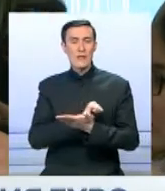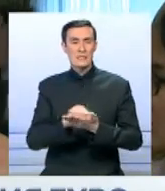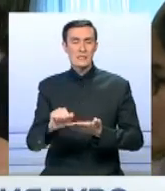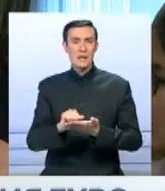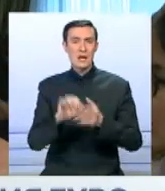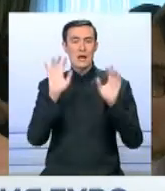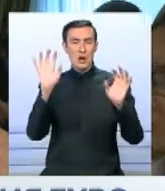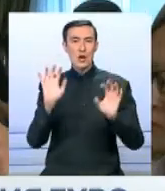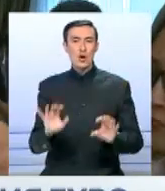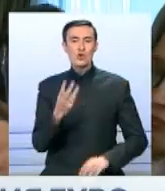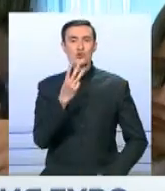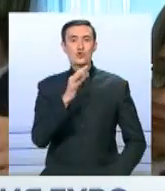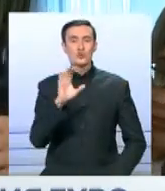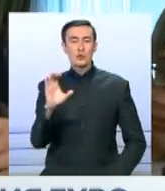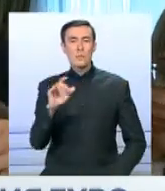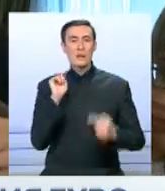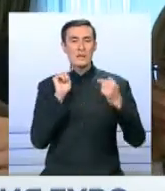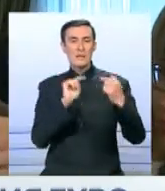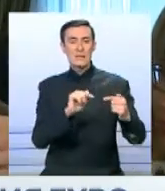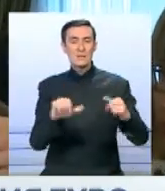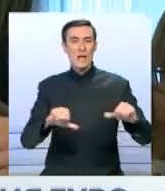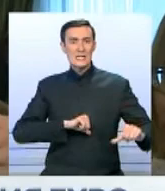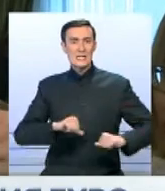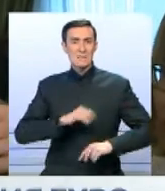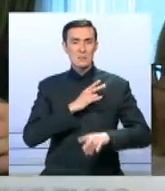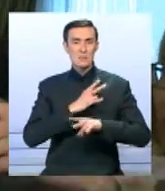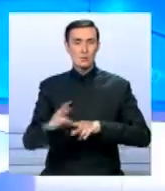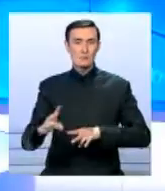о противодействии экстремизму.